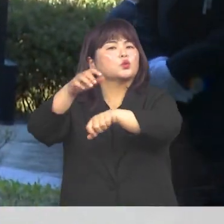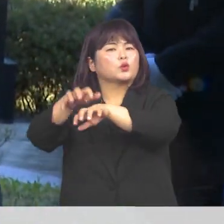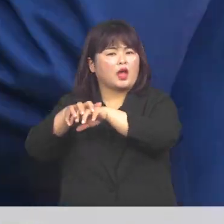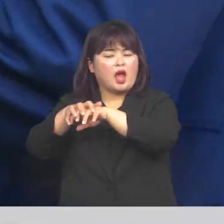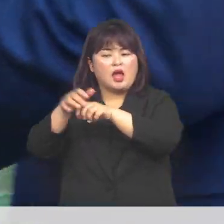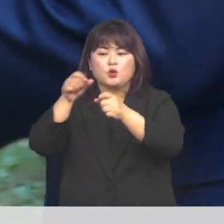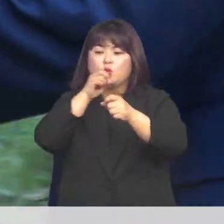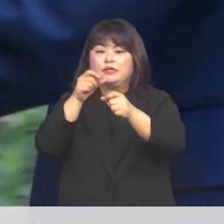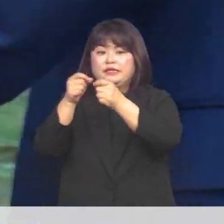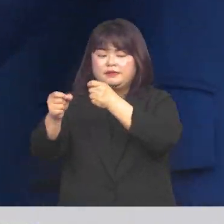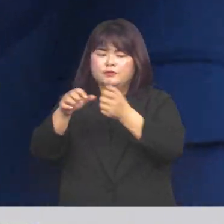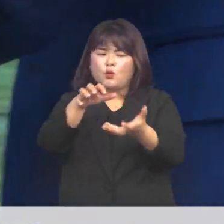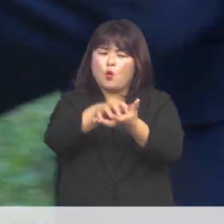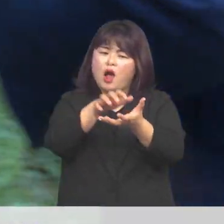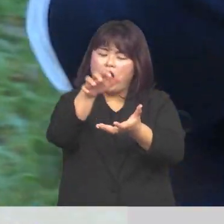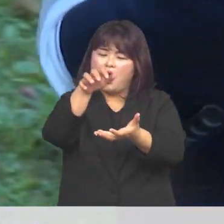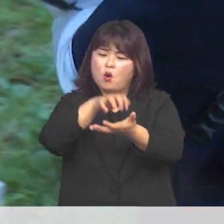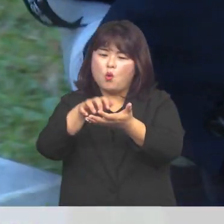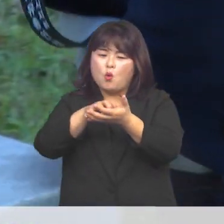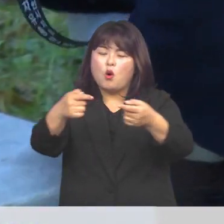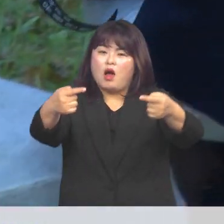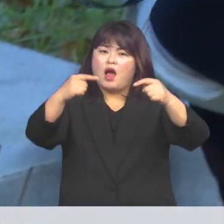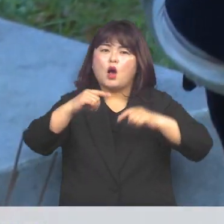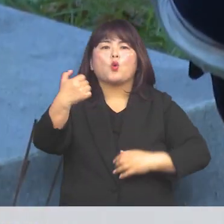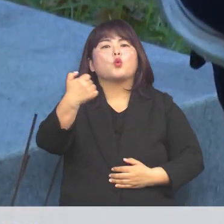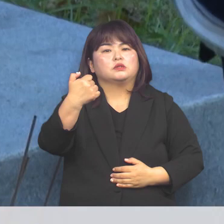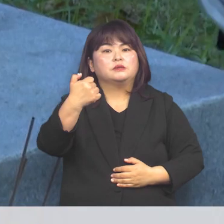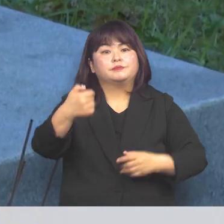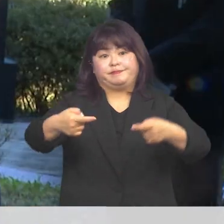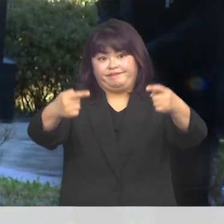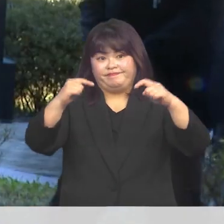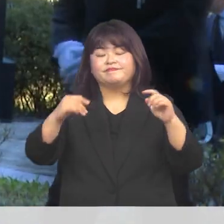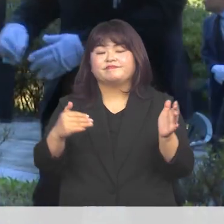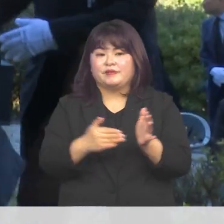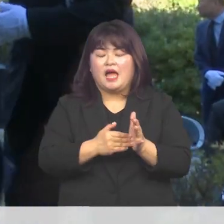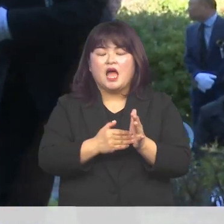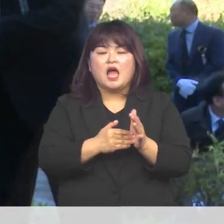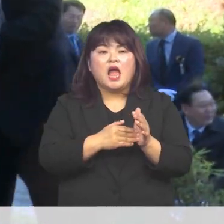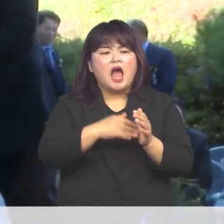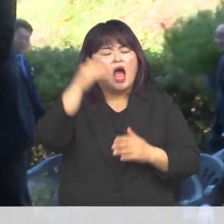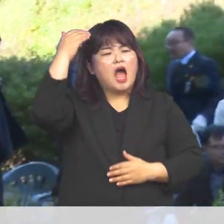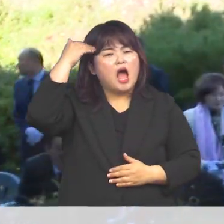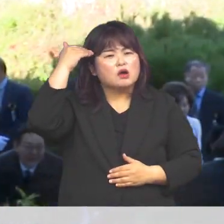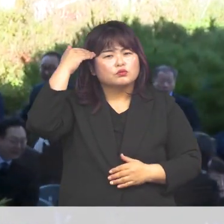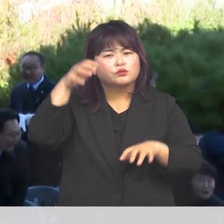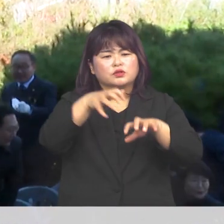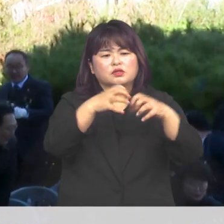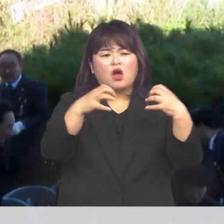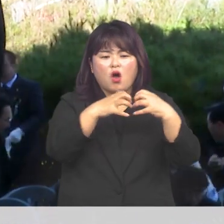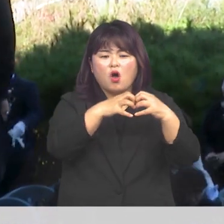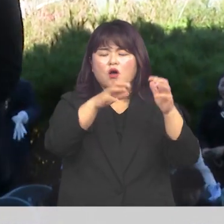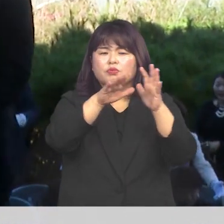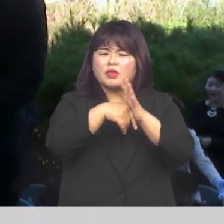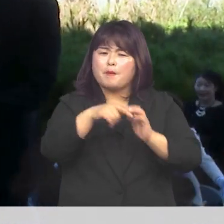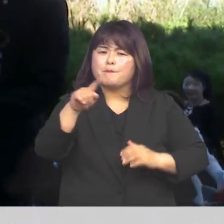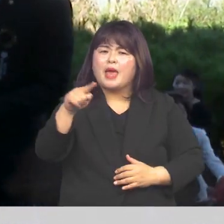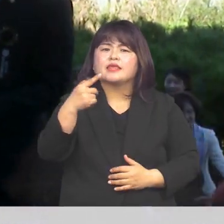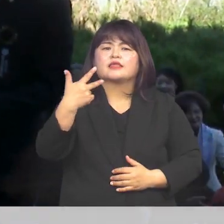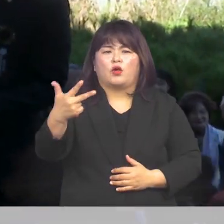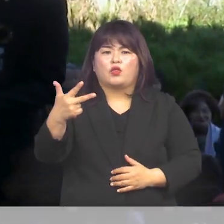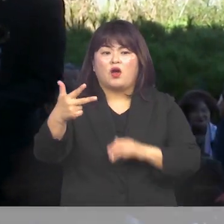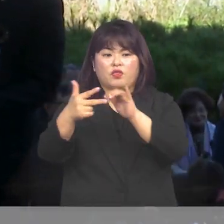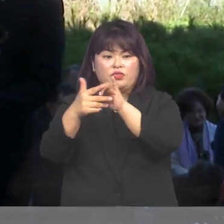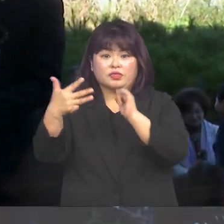등 관계자 50여 명이 참석했습니다. 이 시장은 한국전쟁 당시 희생된 187명의